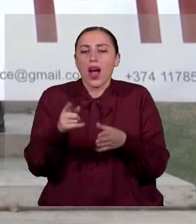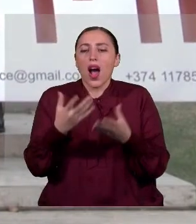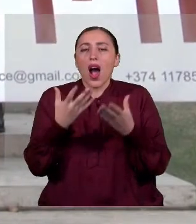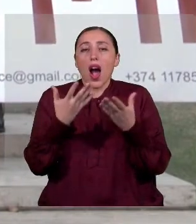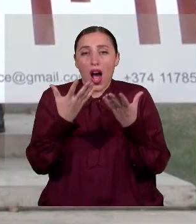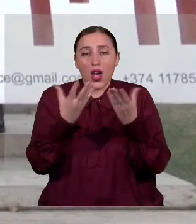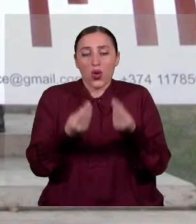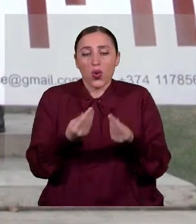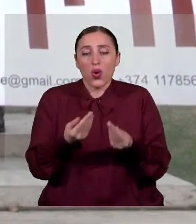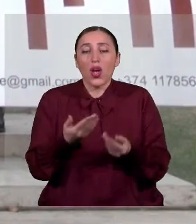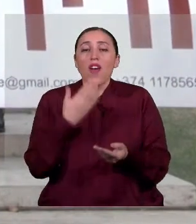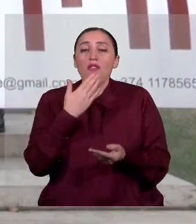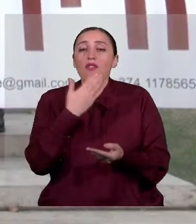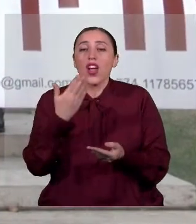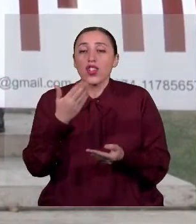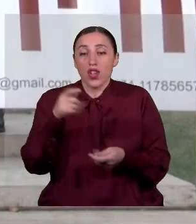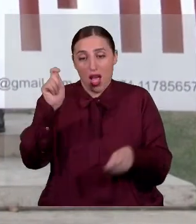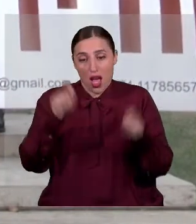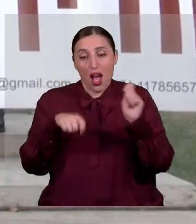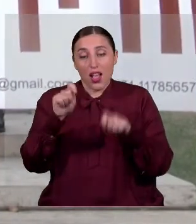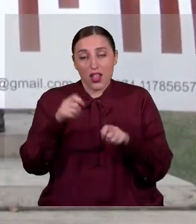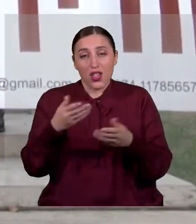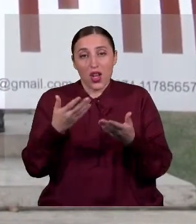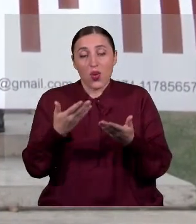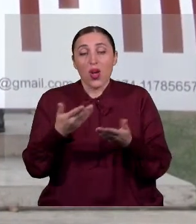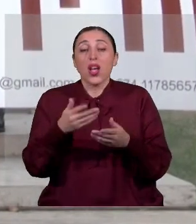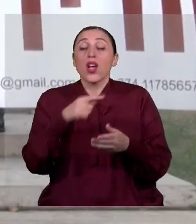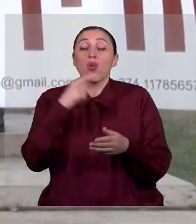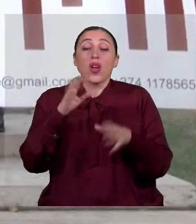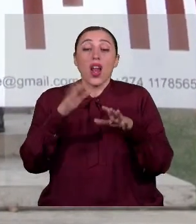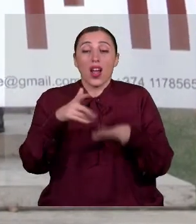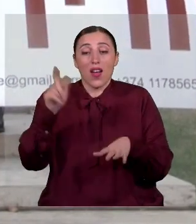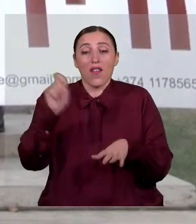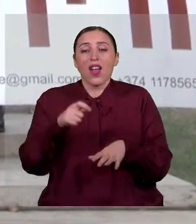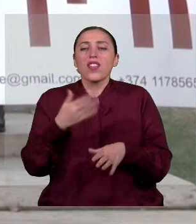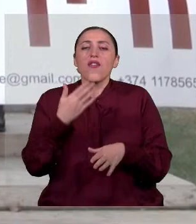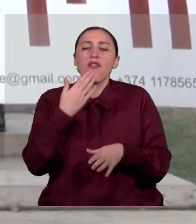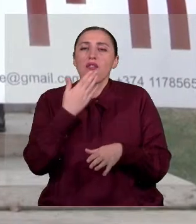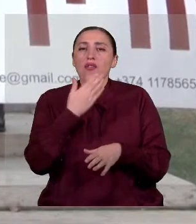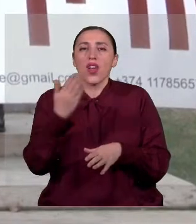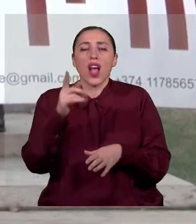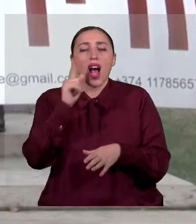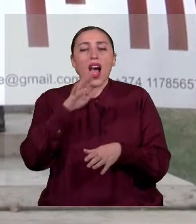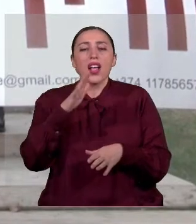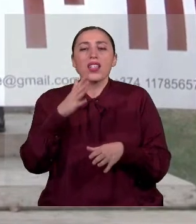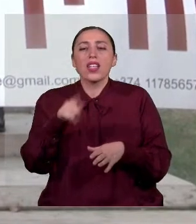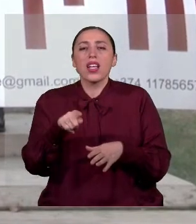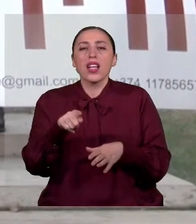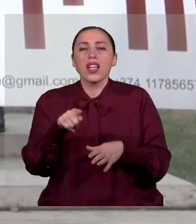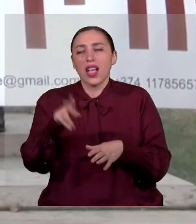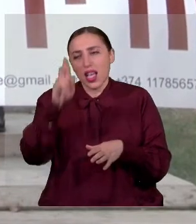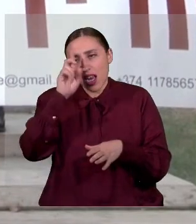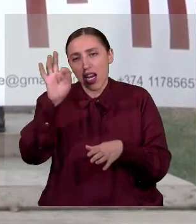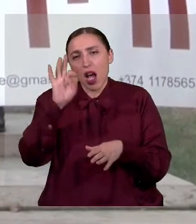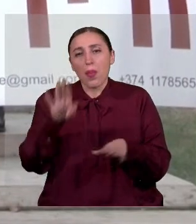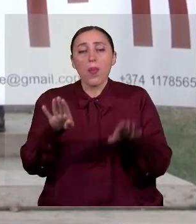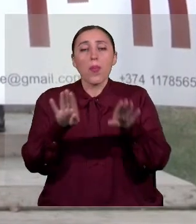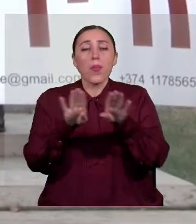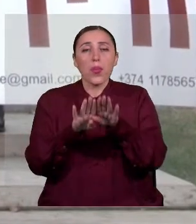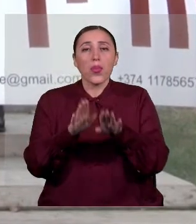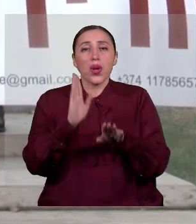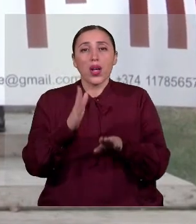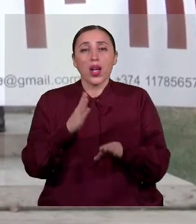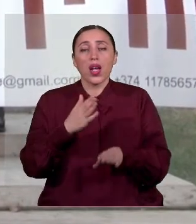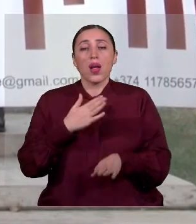այո, եթե եկել է եկամ գալու է Պուտինը, այլևս վերջ, Հայաստանը փակվելու է այդ երկրի համար։